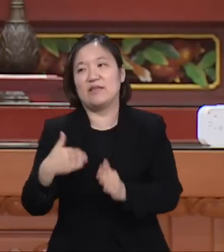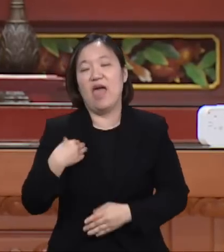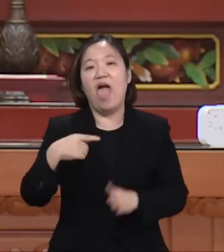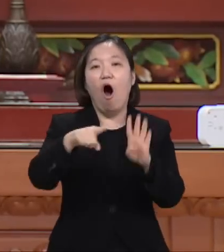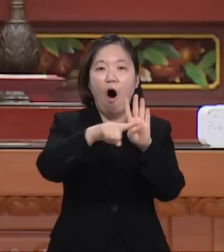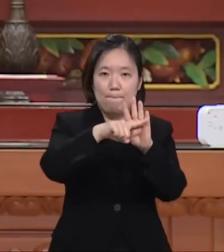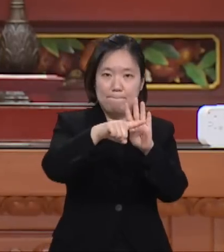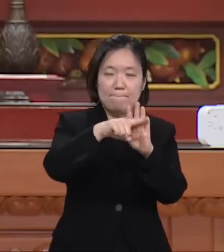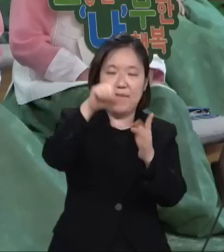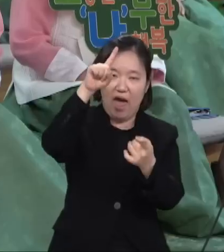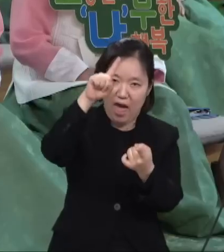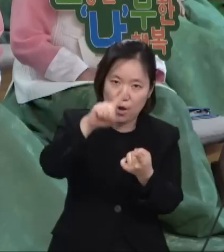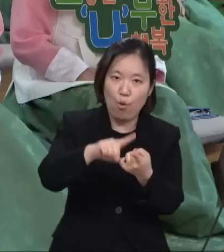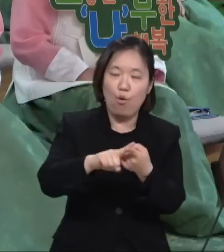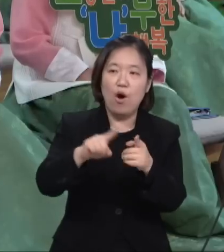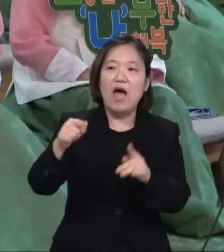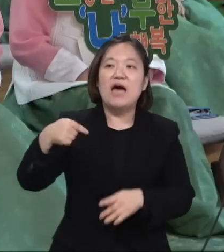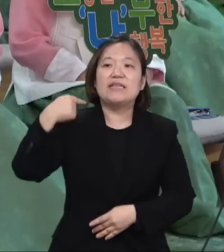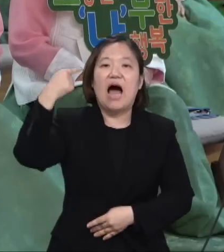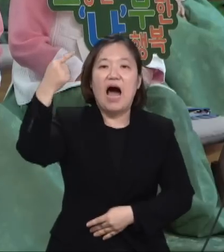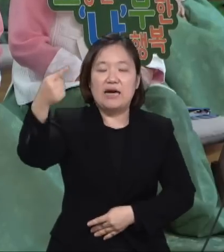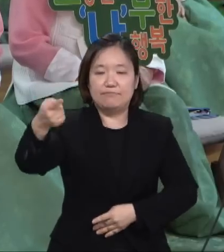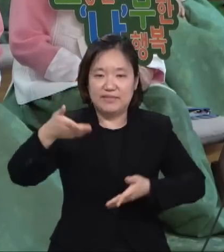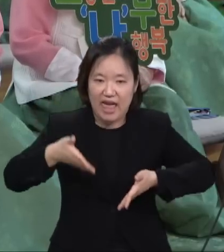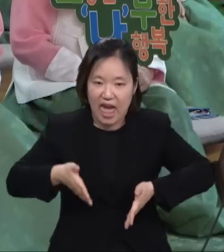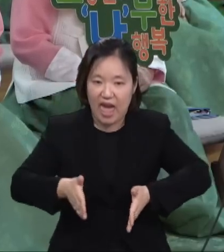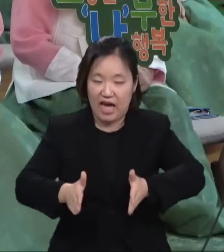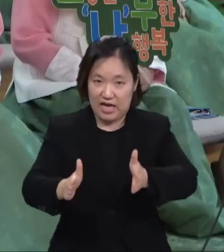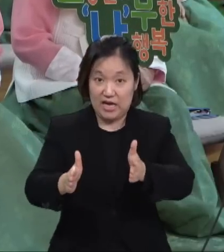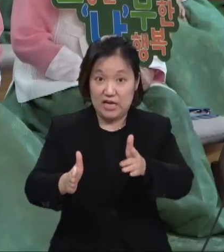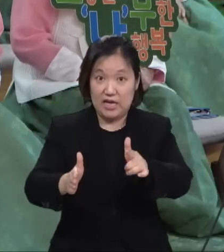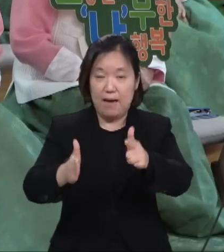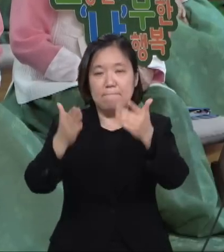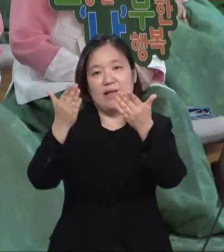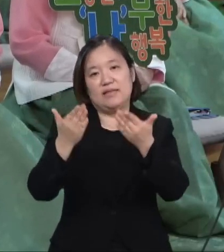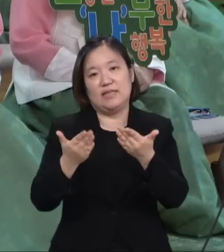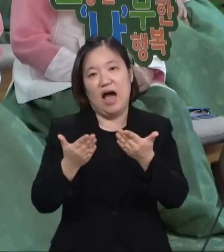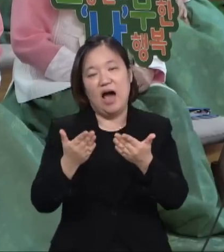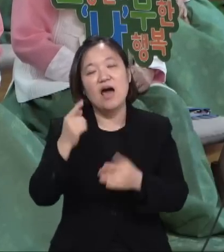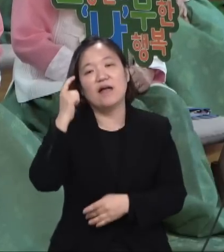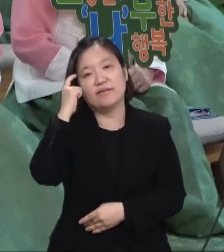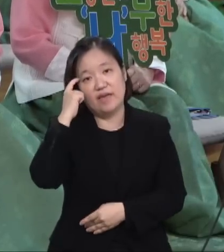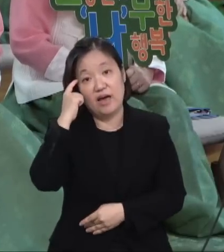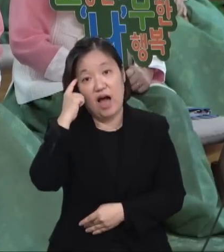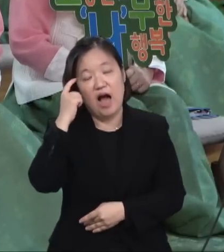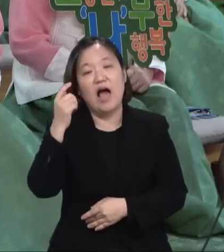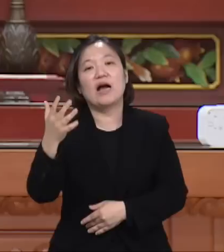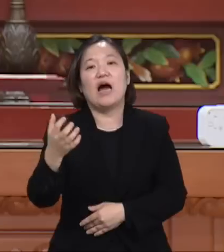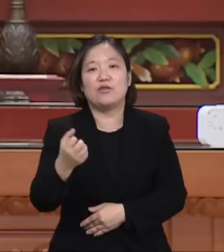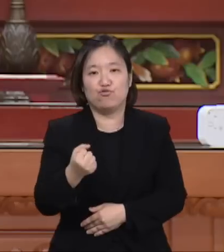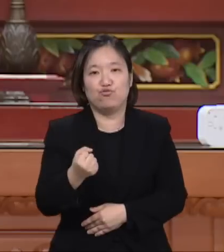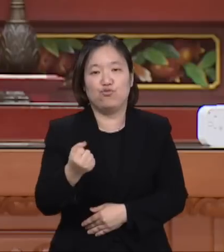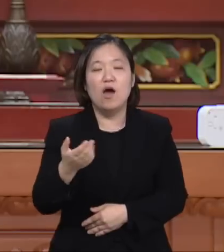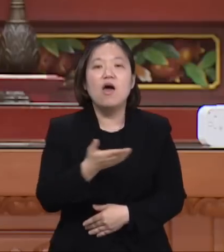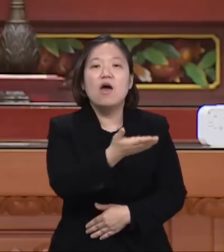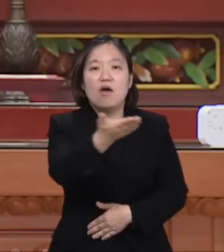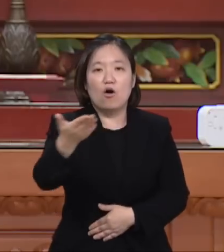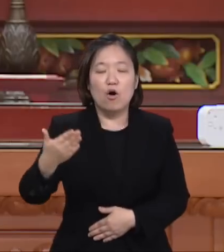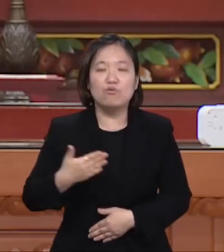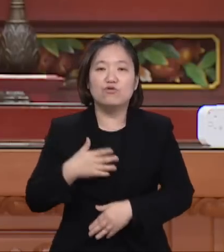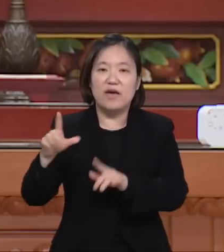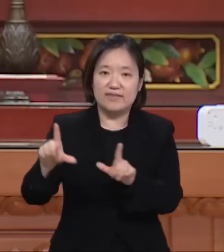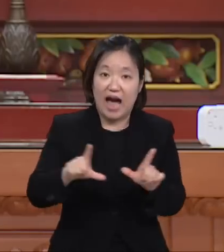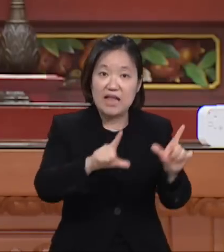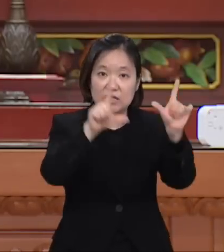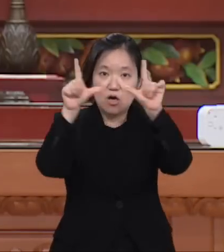업보대로 다음 생 몸을 받게 된다라는 그런 마음으로 여러분들의 삶을 불자자로서